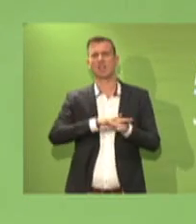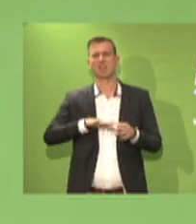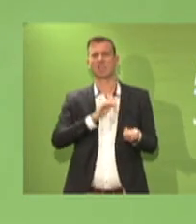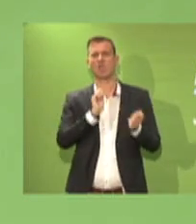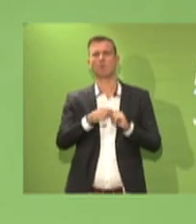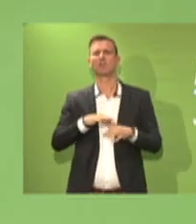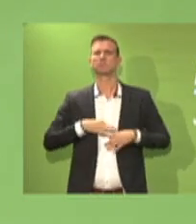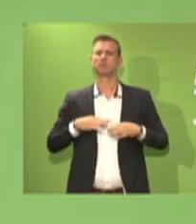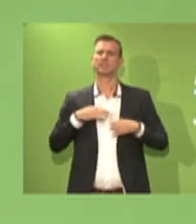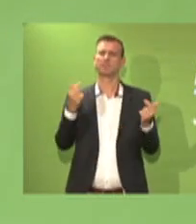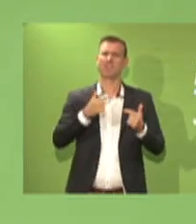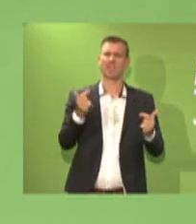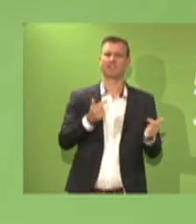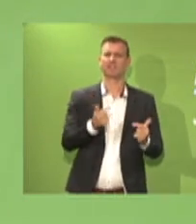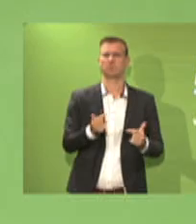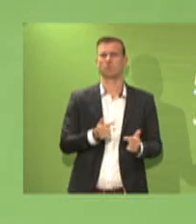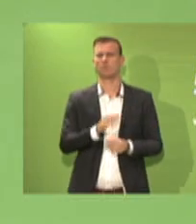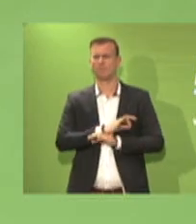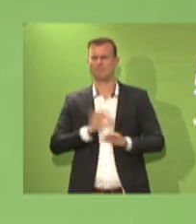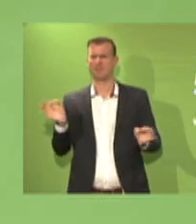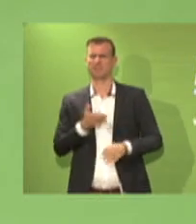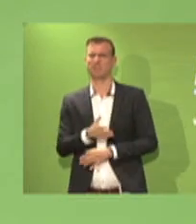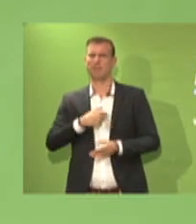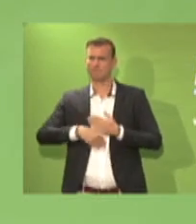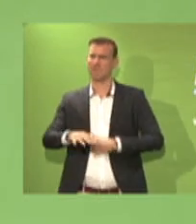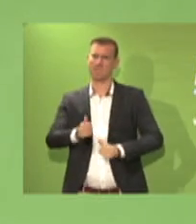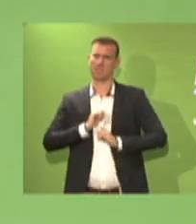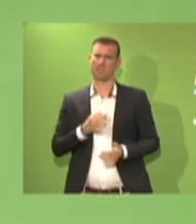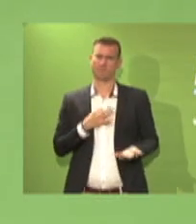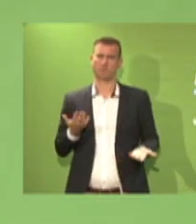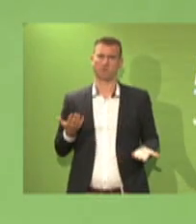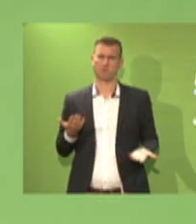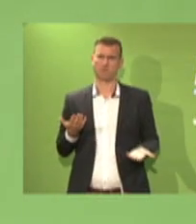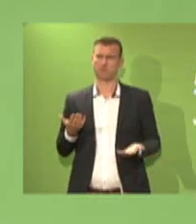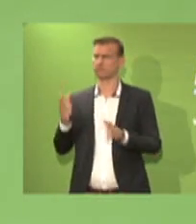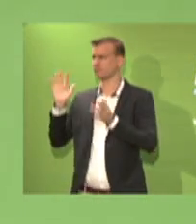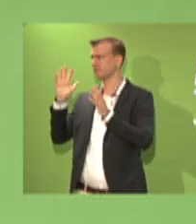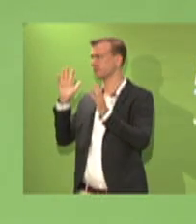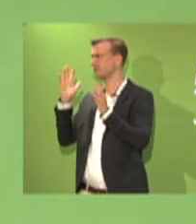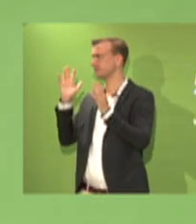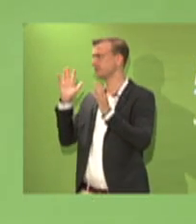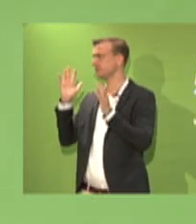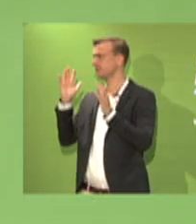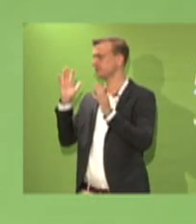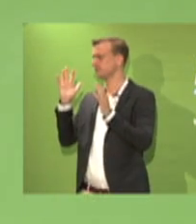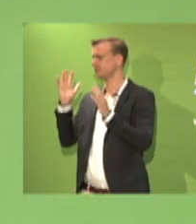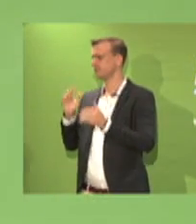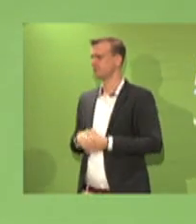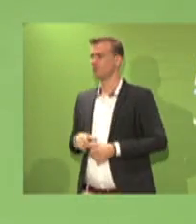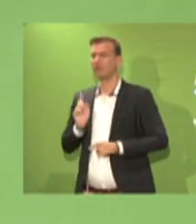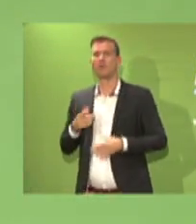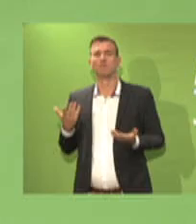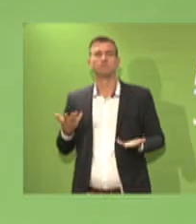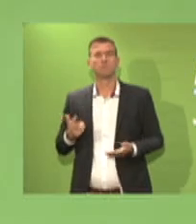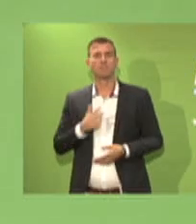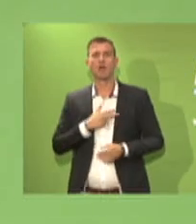und Pflegeversorgung gesteckt hätten. Das hätte uns wirklich geholfen. Aber stattdessen wird damit